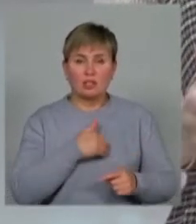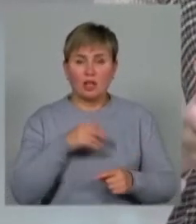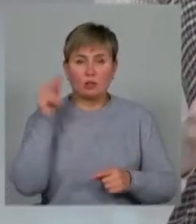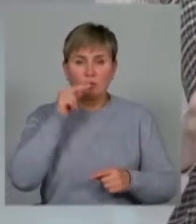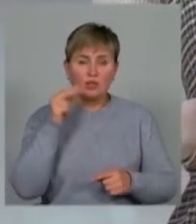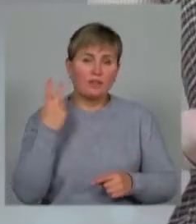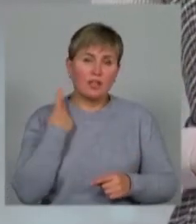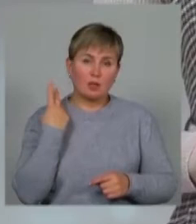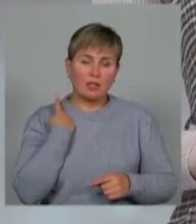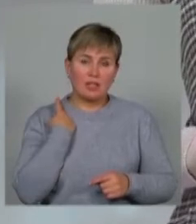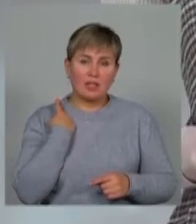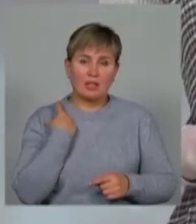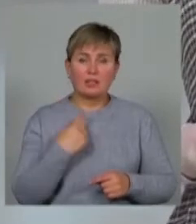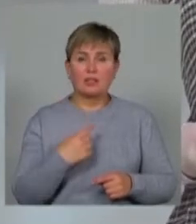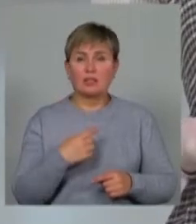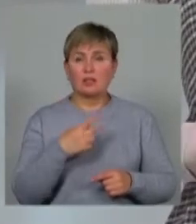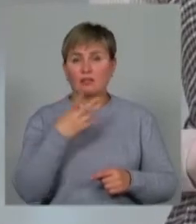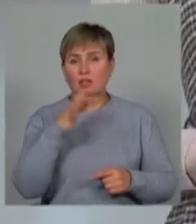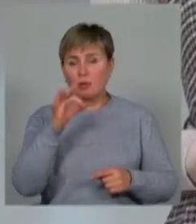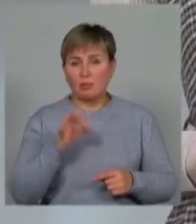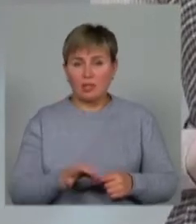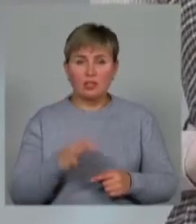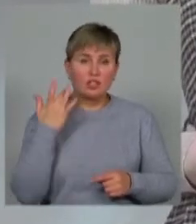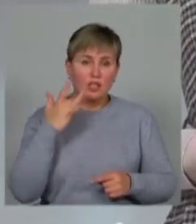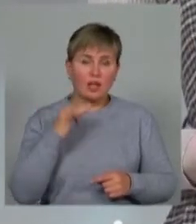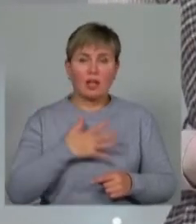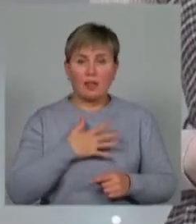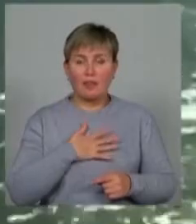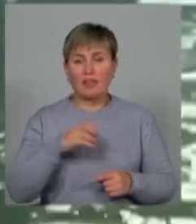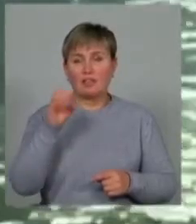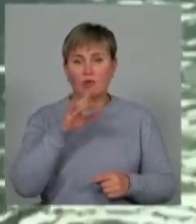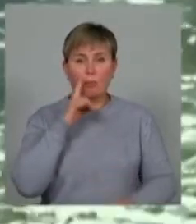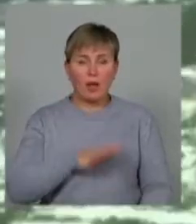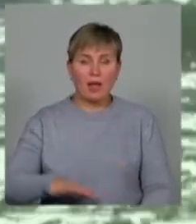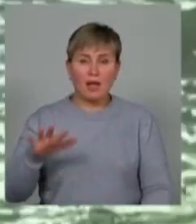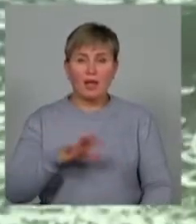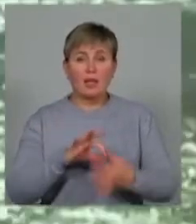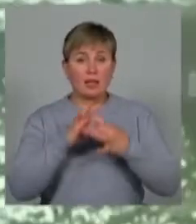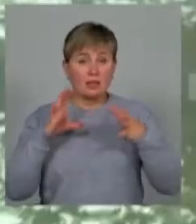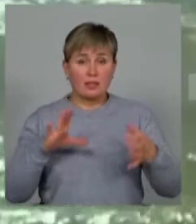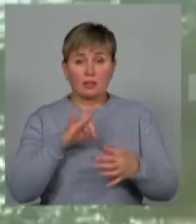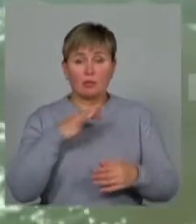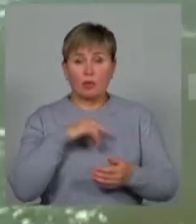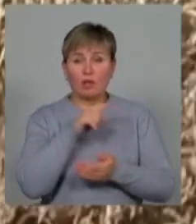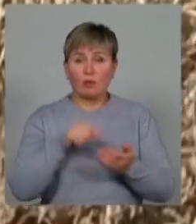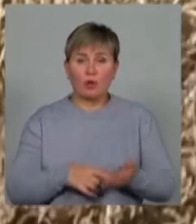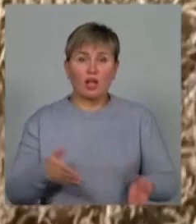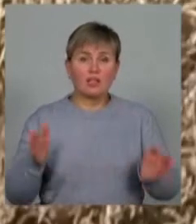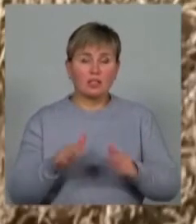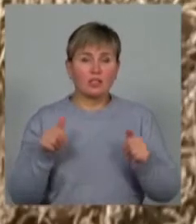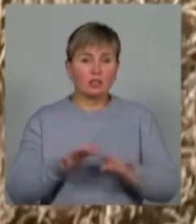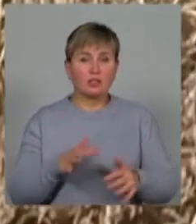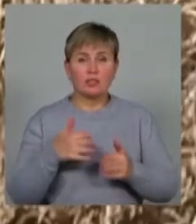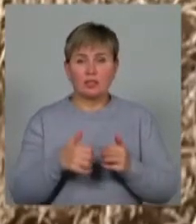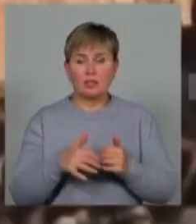отучиться в Великобритании, четверть США и Канаде, остальные в странах Европы и Азии. С распадом Советского Союза многие вопросы остались нерешенными.